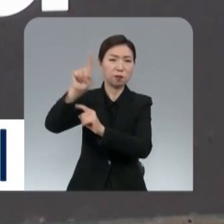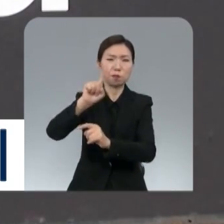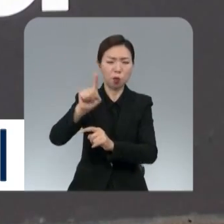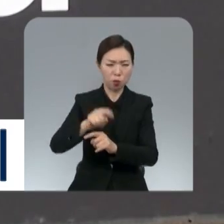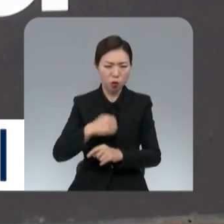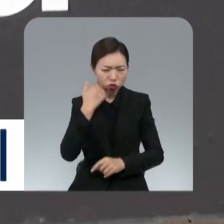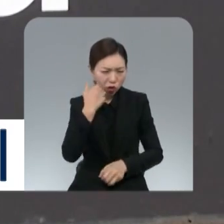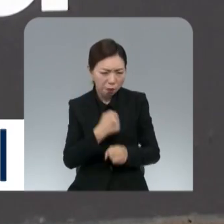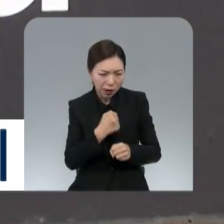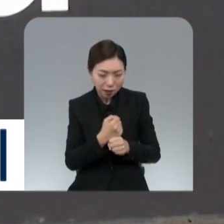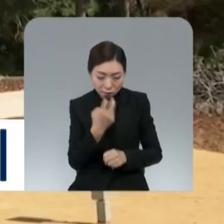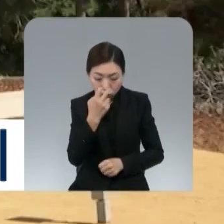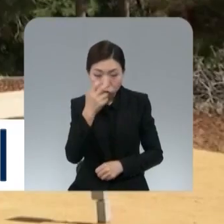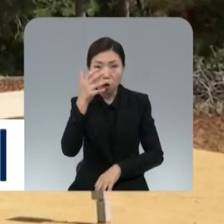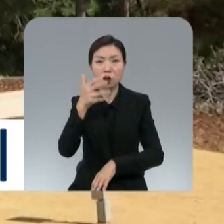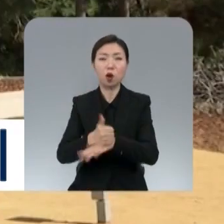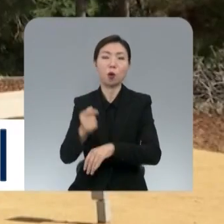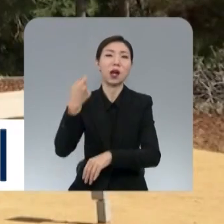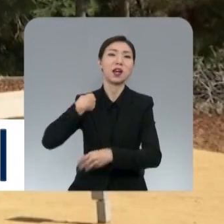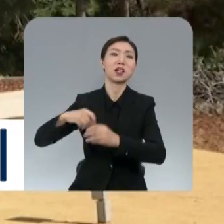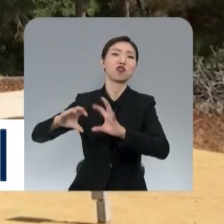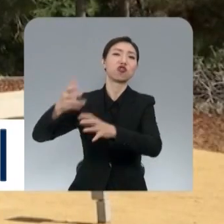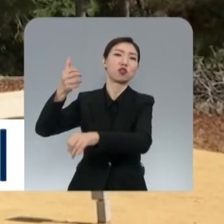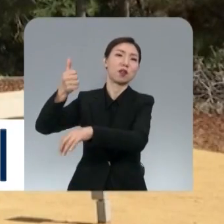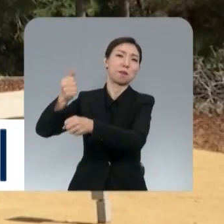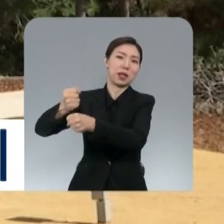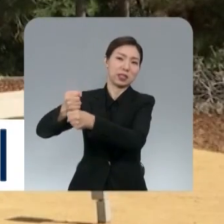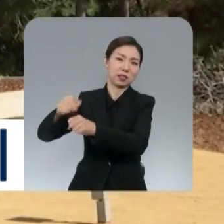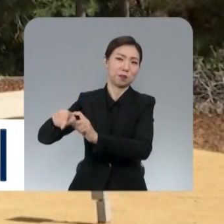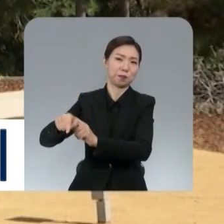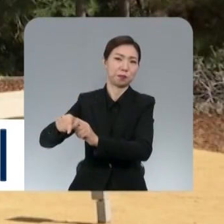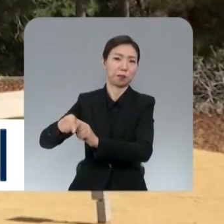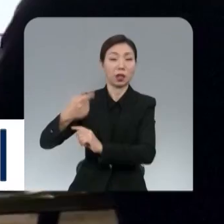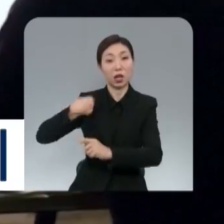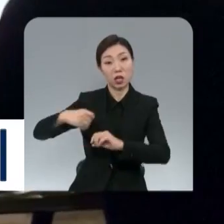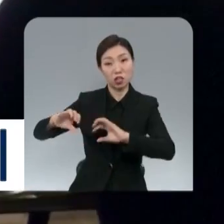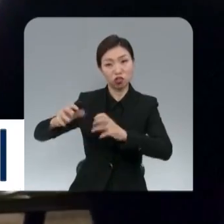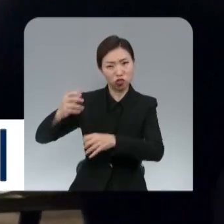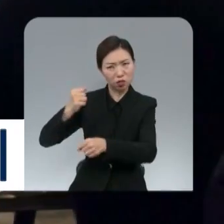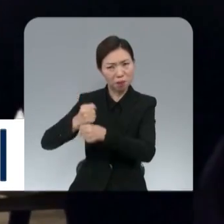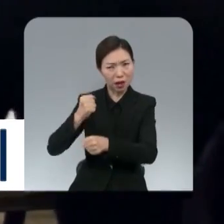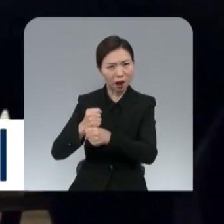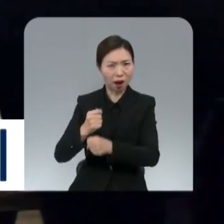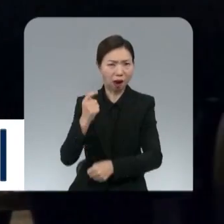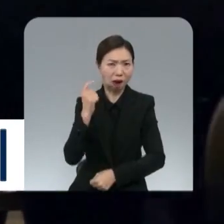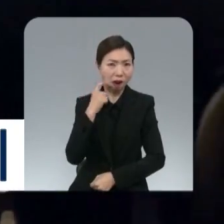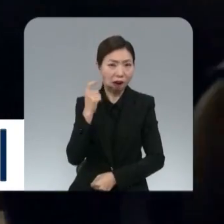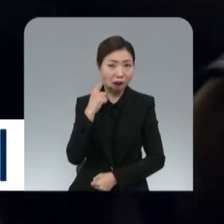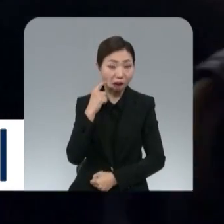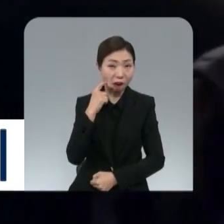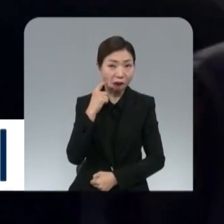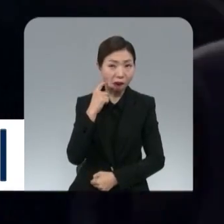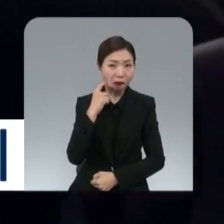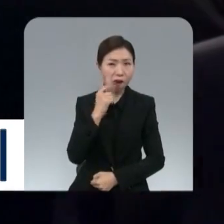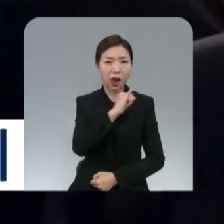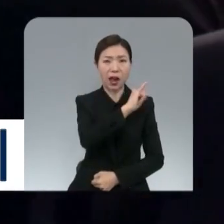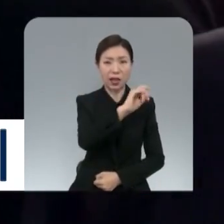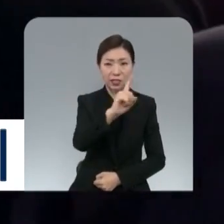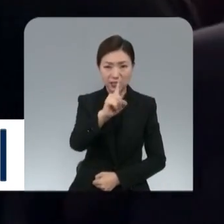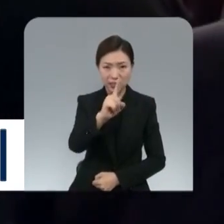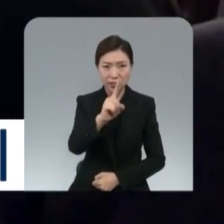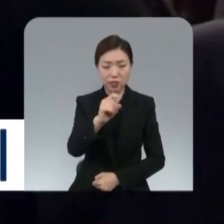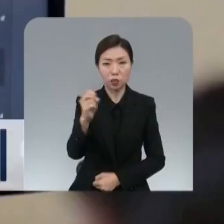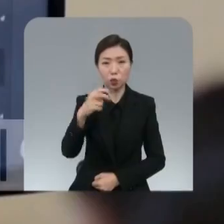계정으로 파악됐다며 페이스북에서 가짜 중국 계정 81개, 페이지 8개, 그룹 1개를 적발해